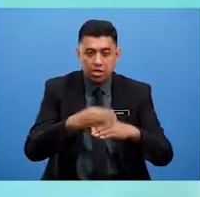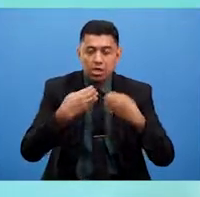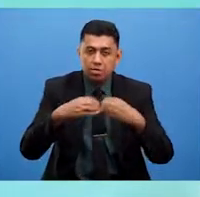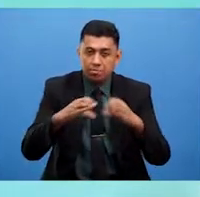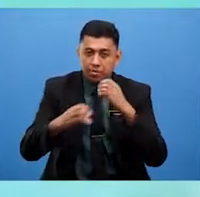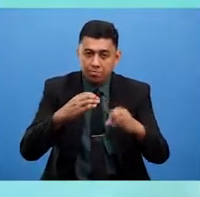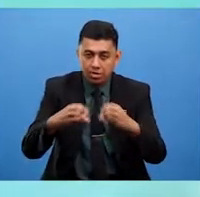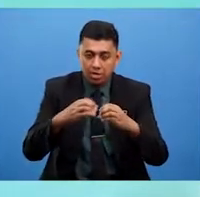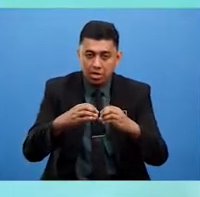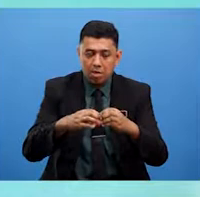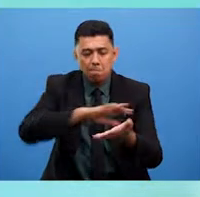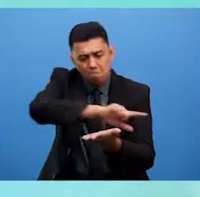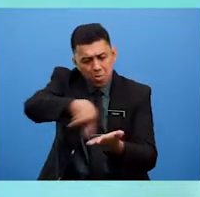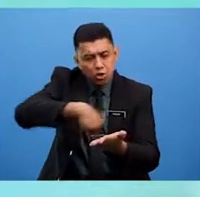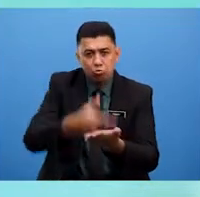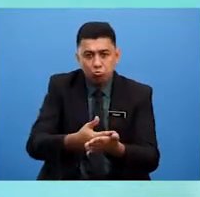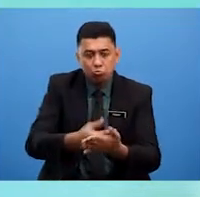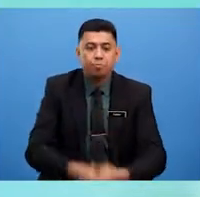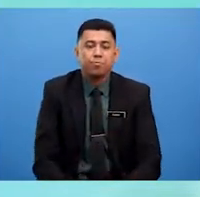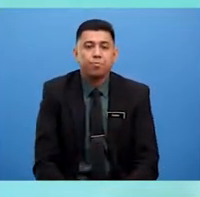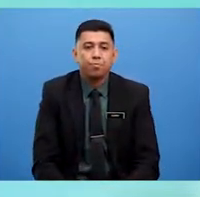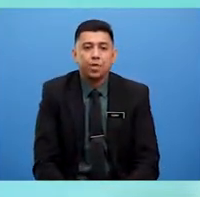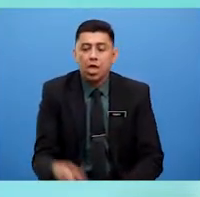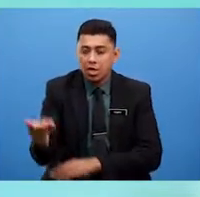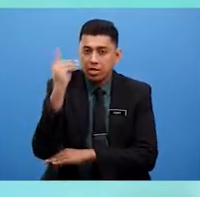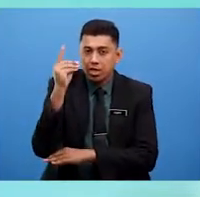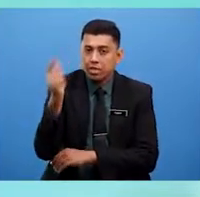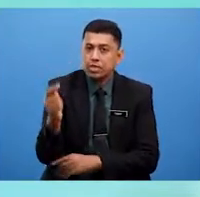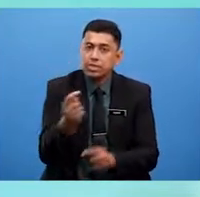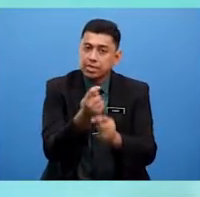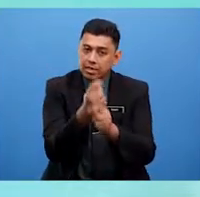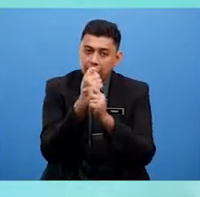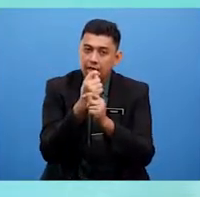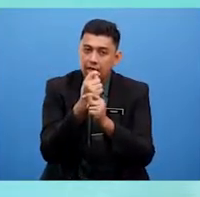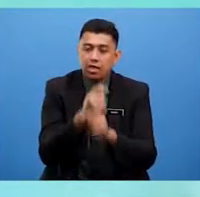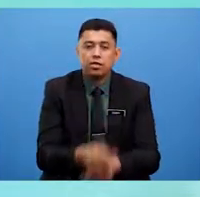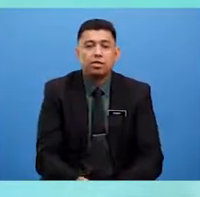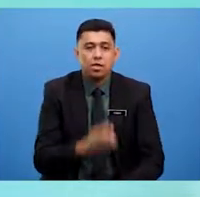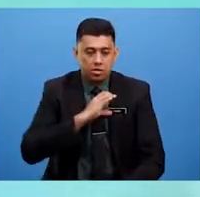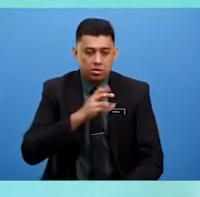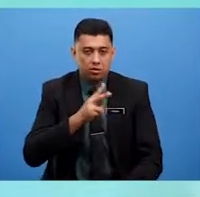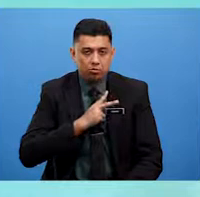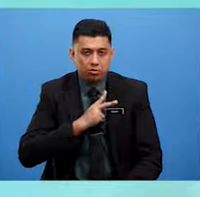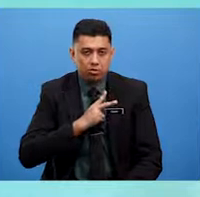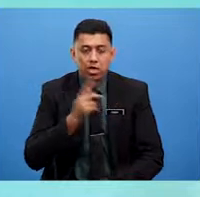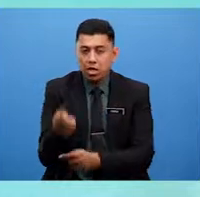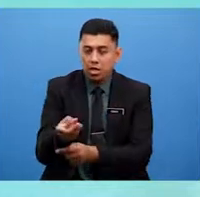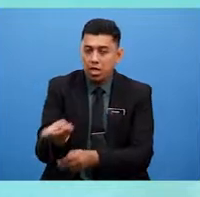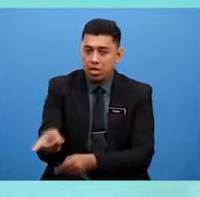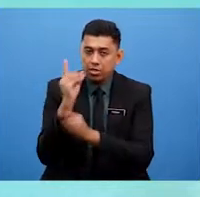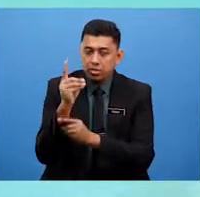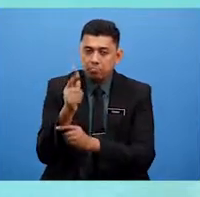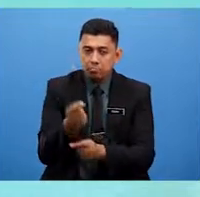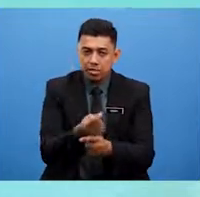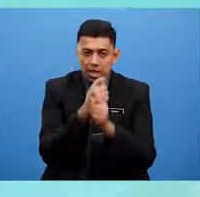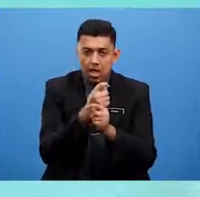kecergasan fizikal menyeluruh termasuk daya tahan kardiovaskular, daya tahan otot dan